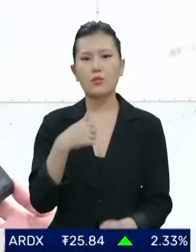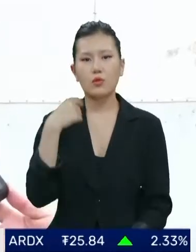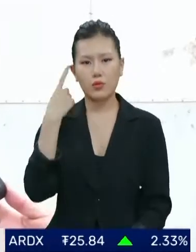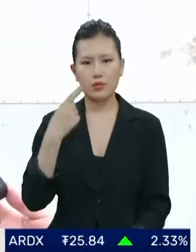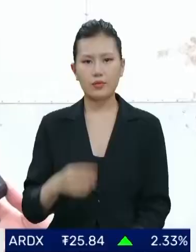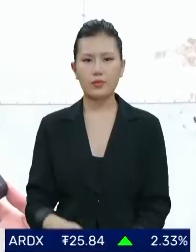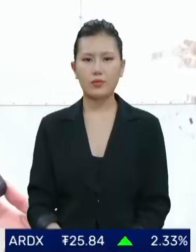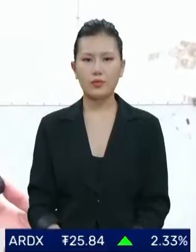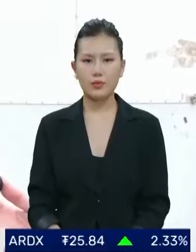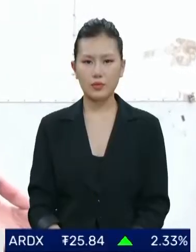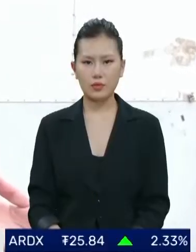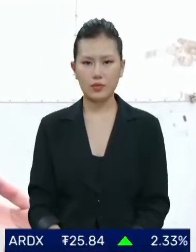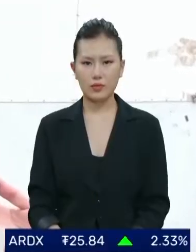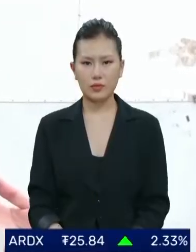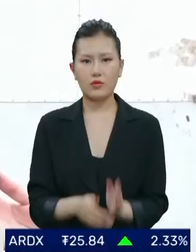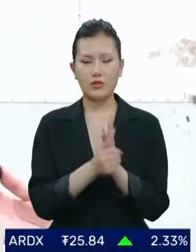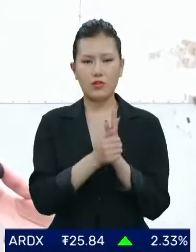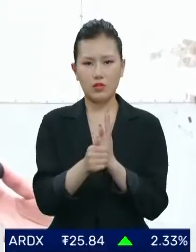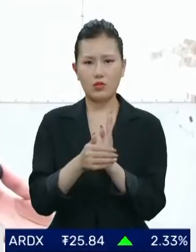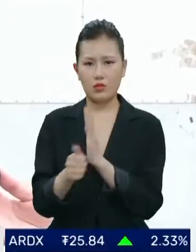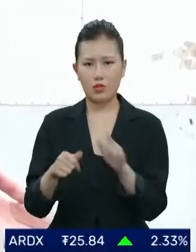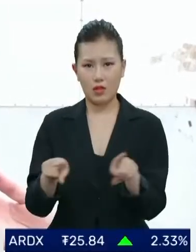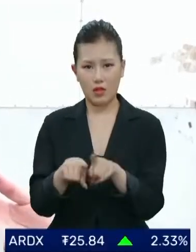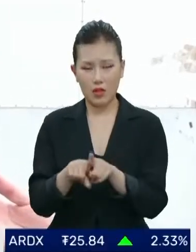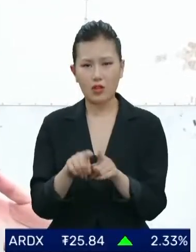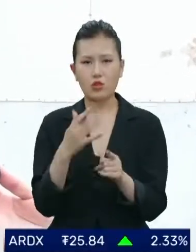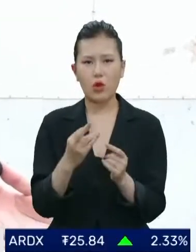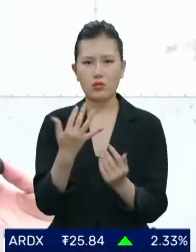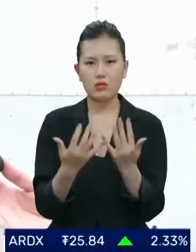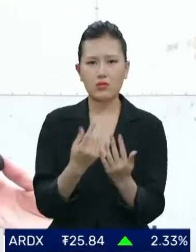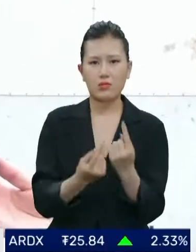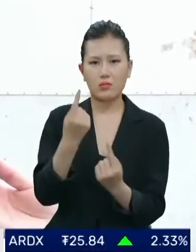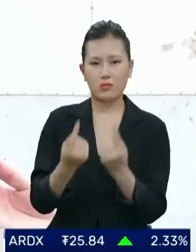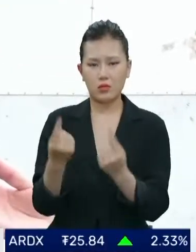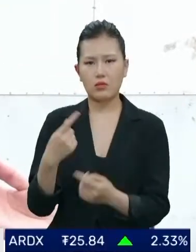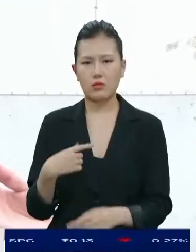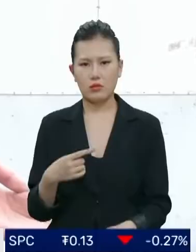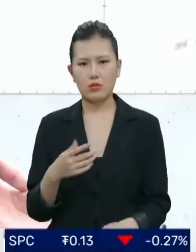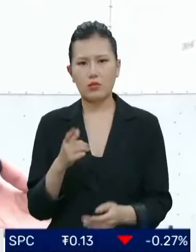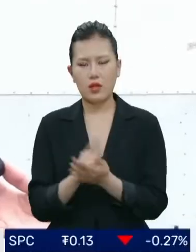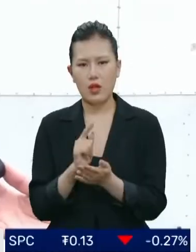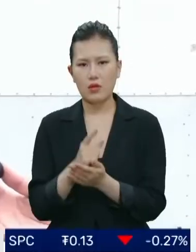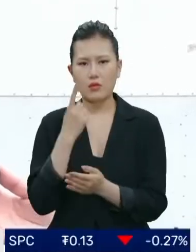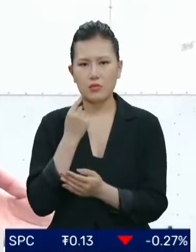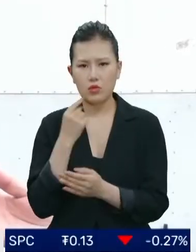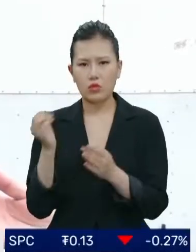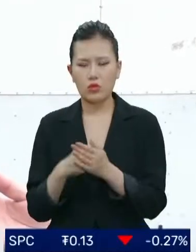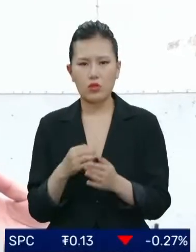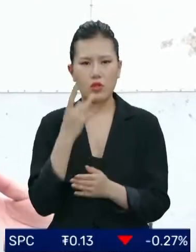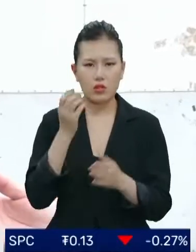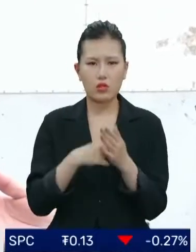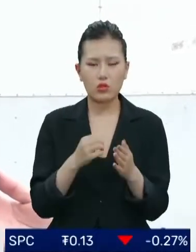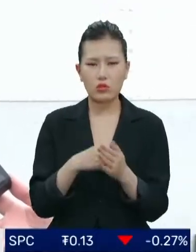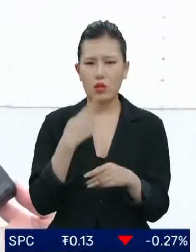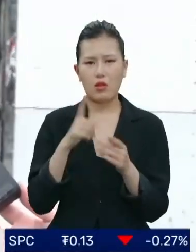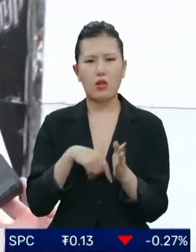Тэгэл адилхан чадвартай бол өрсөлдөл гарч ирч чадчих байгаа бол заавал тэрийг одоо ингээл эмэгтэй төд байх хэвээр ингээх байх хэвээр гэж кодлох